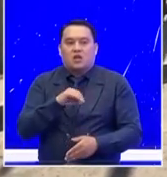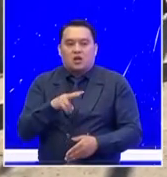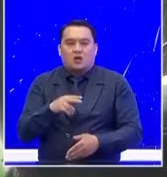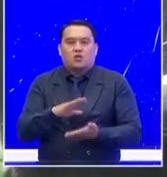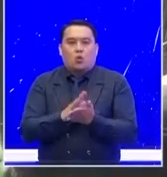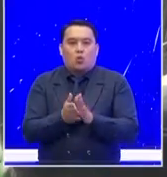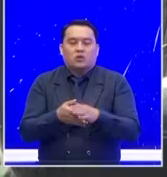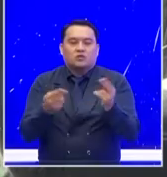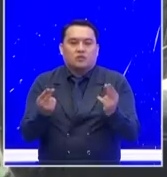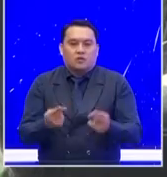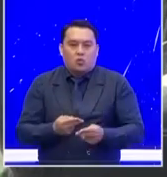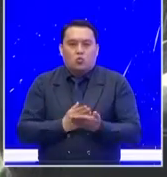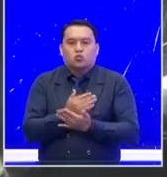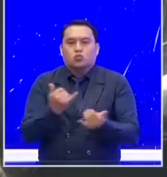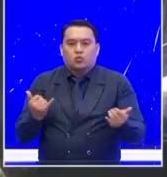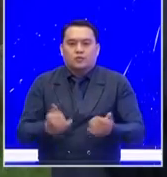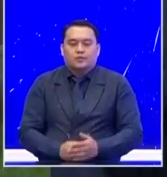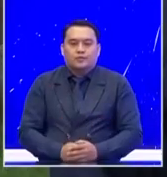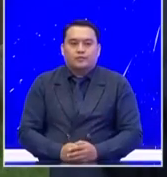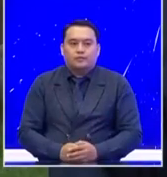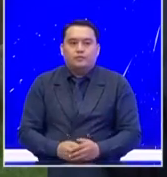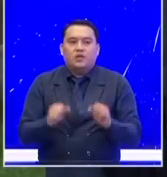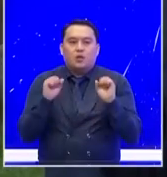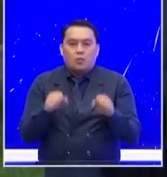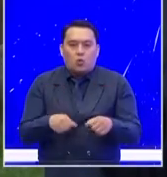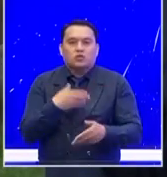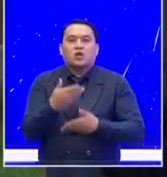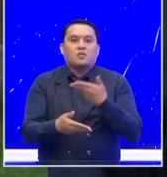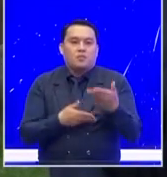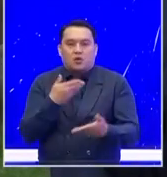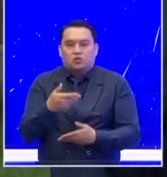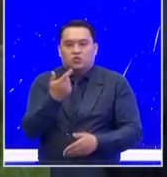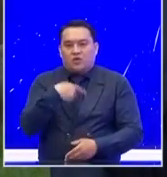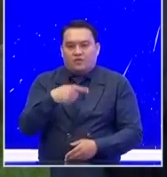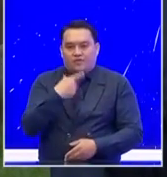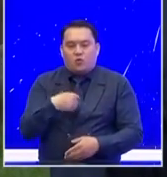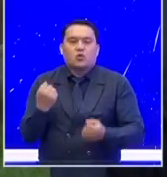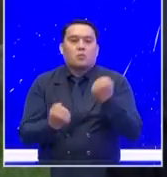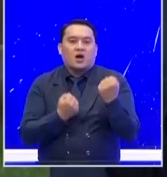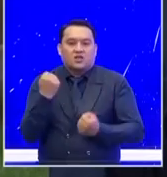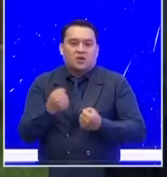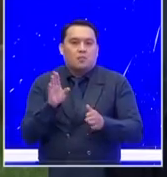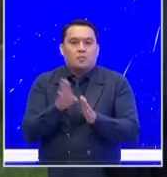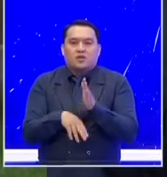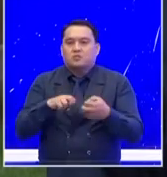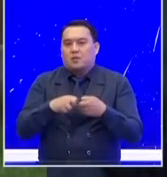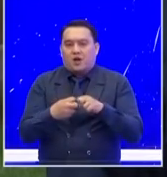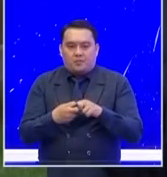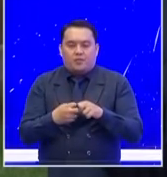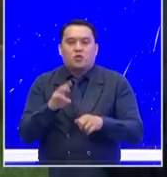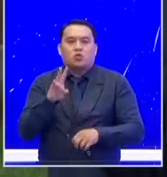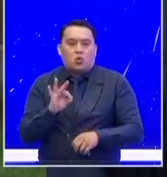которым заключен договор об оказании услуг. Можно ходить и пешком, и на собственном транспорте, без проблем.